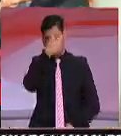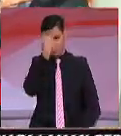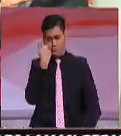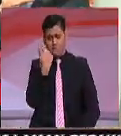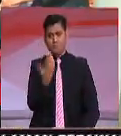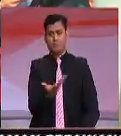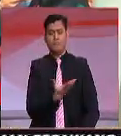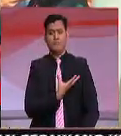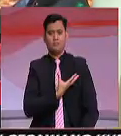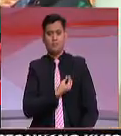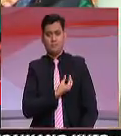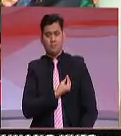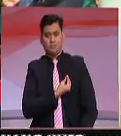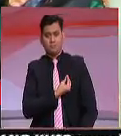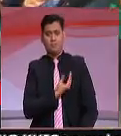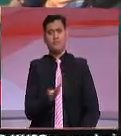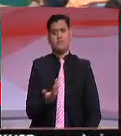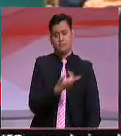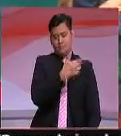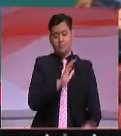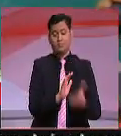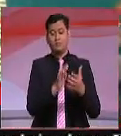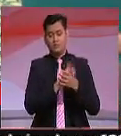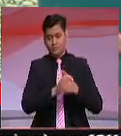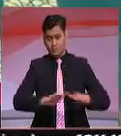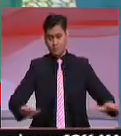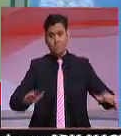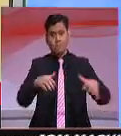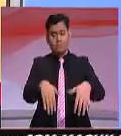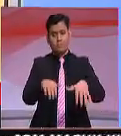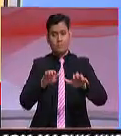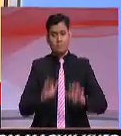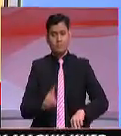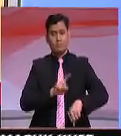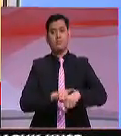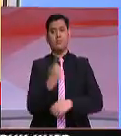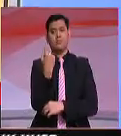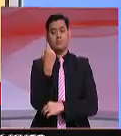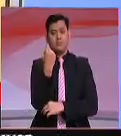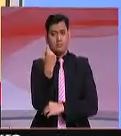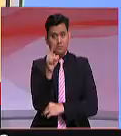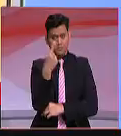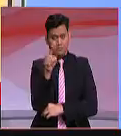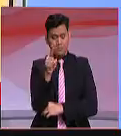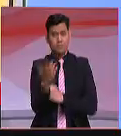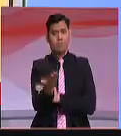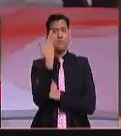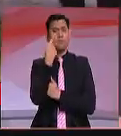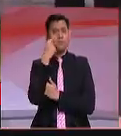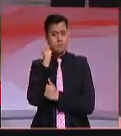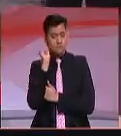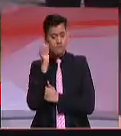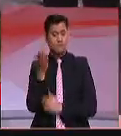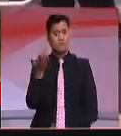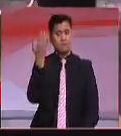dikebumikan di tanah perkuburan Islam kampung Padang great kira-kira 11.00 pagi tadi terdahulu jenazah allahyarham tiba